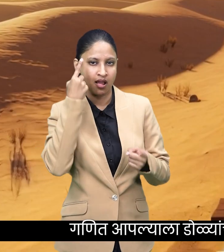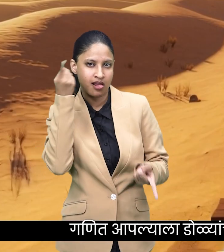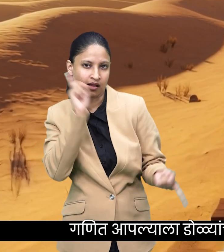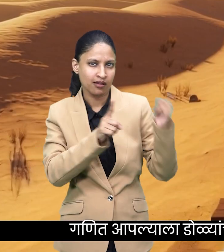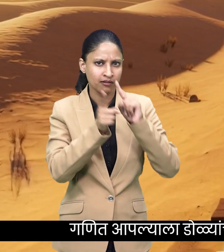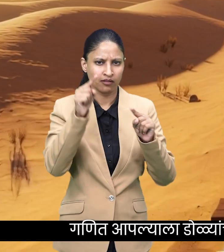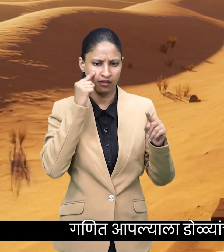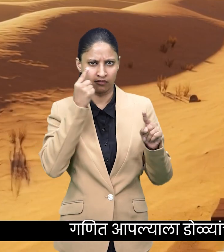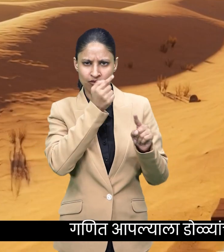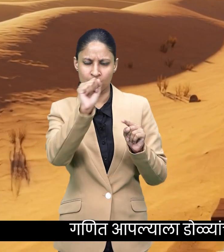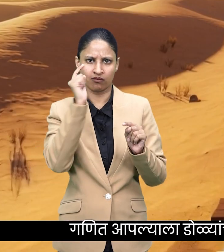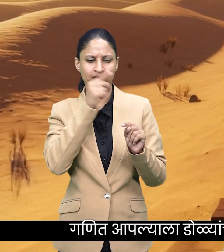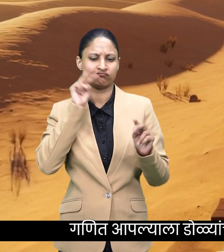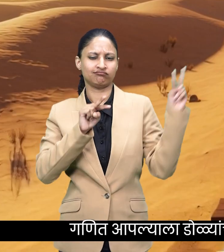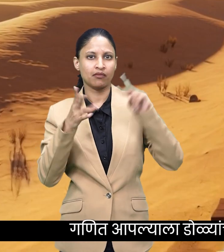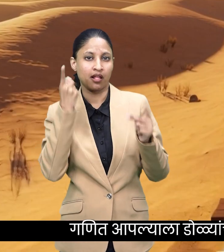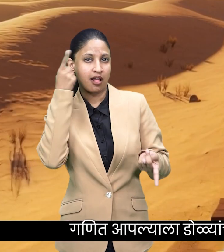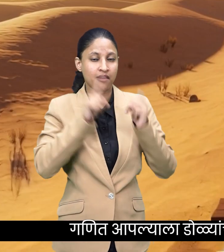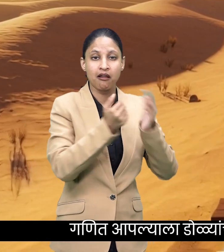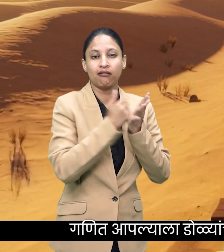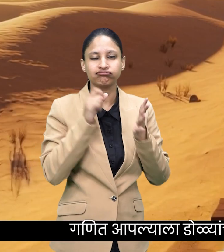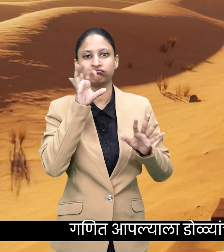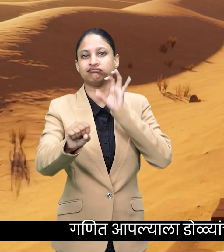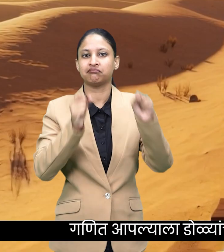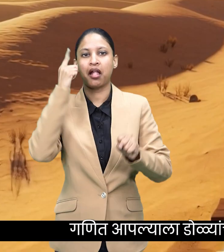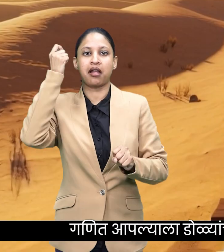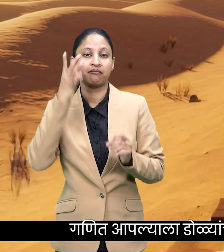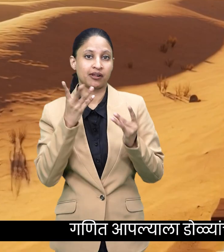गणित आपल्याला डोळ्यांच्या या युक्त्या समजून घेण्यास मदत करते.